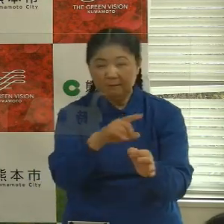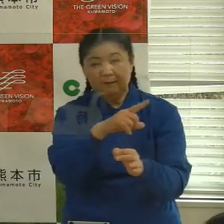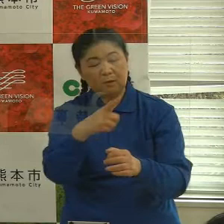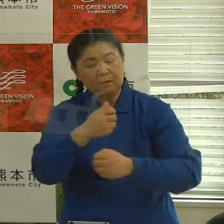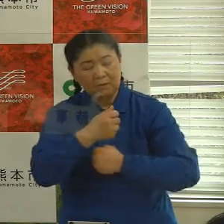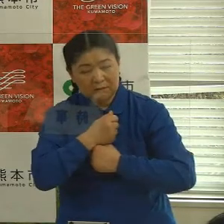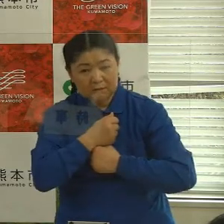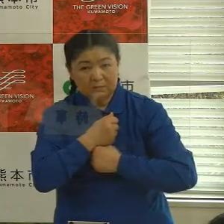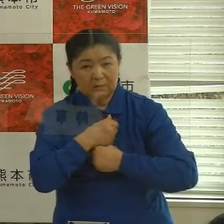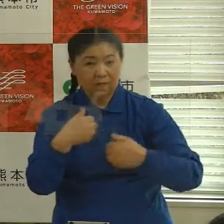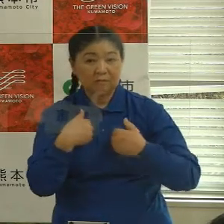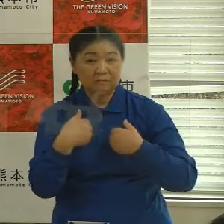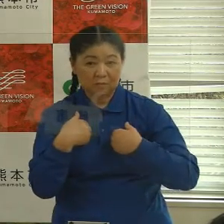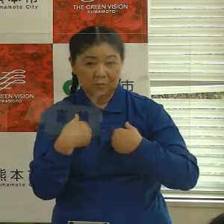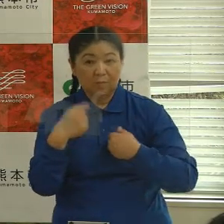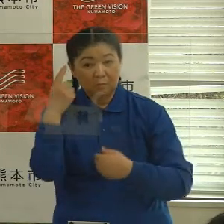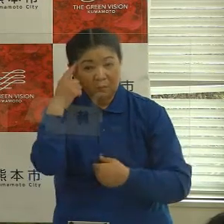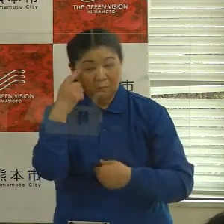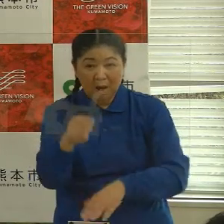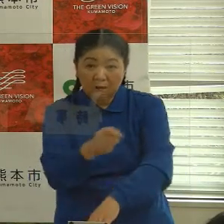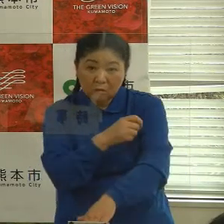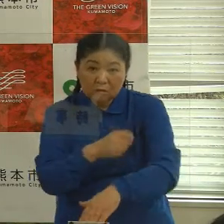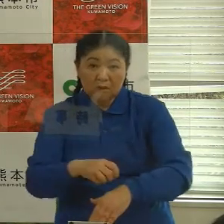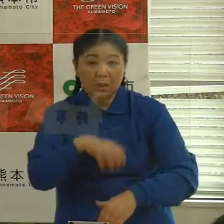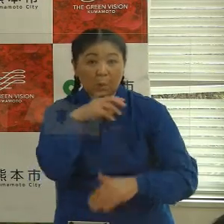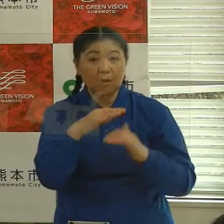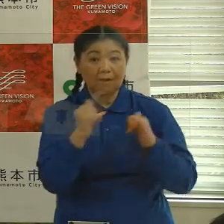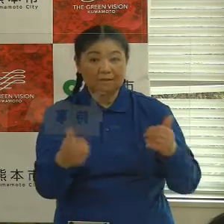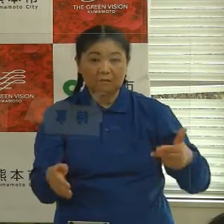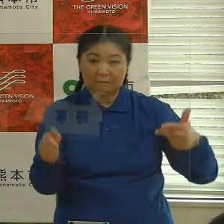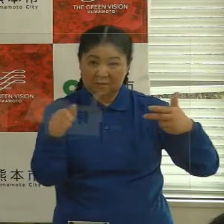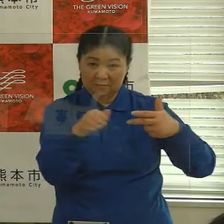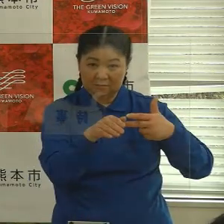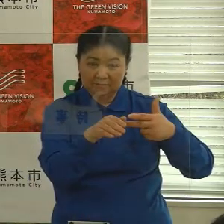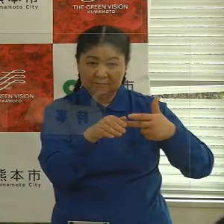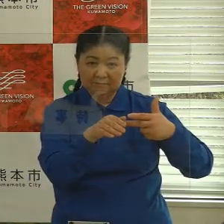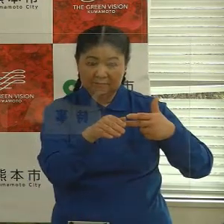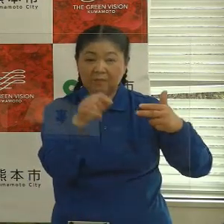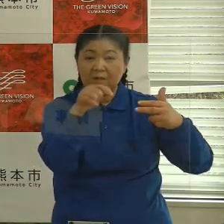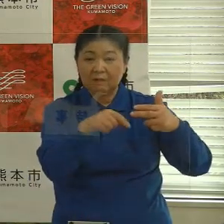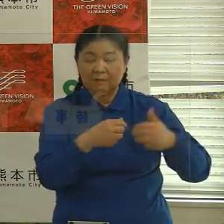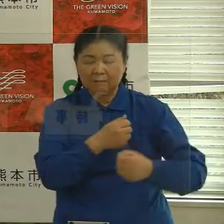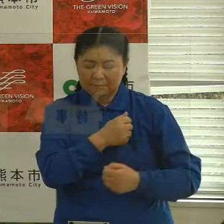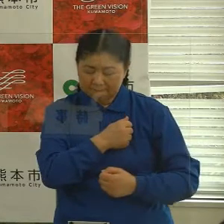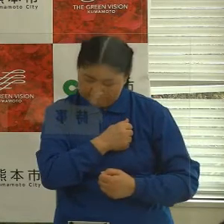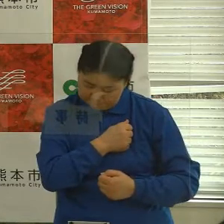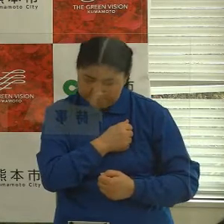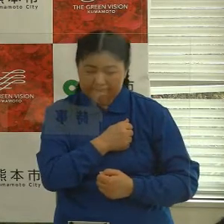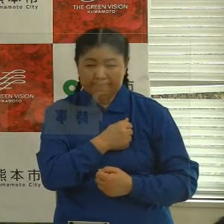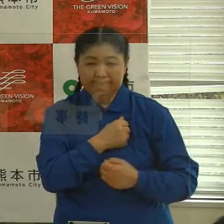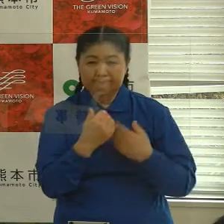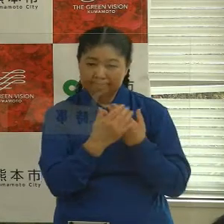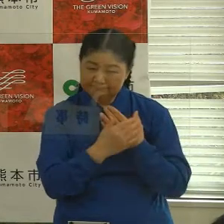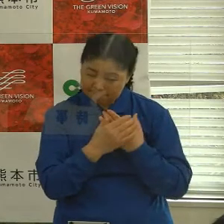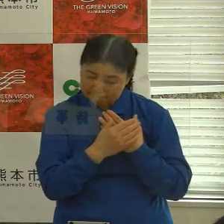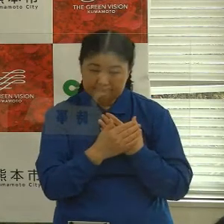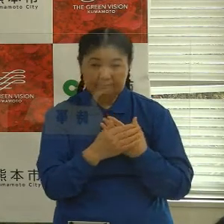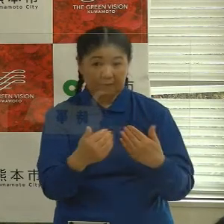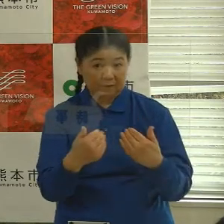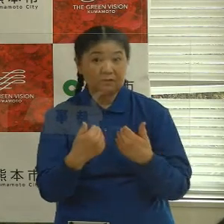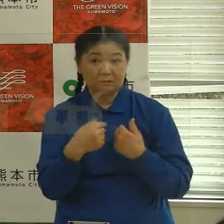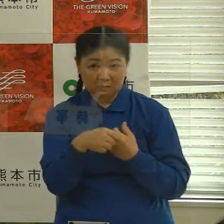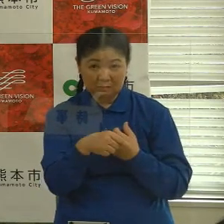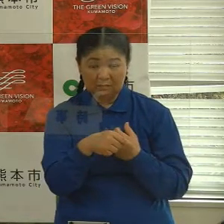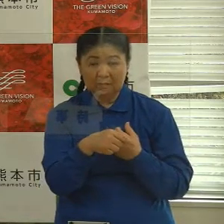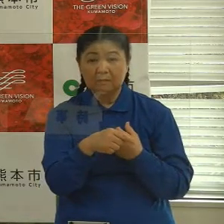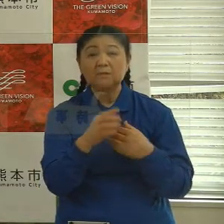なきゃいけないということはあります。特に高齢者施設においてはですね、やはり命にやはり直結していくというのが今回のコロ